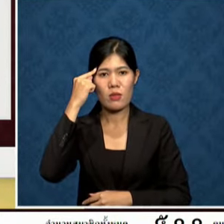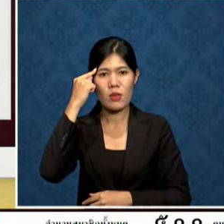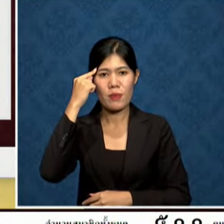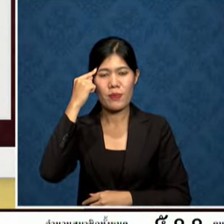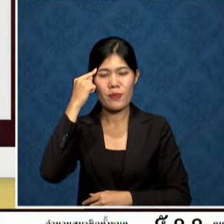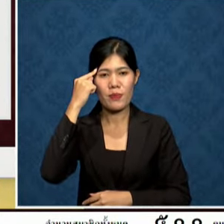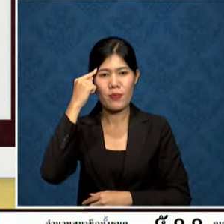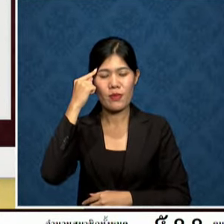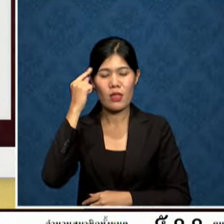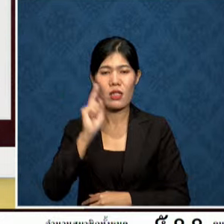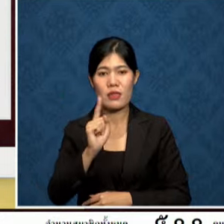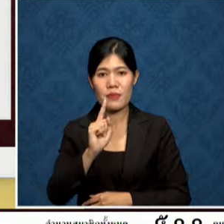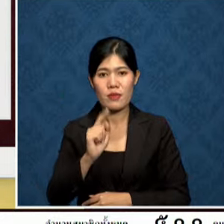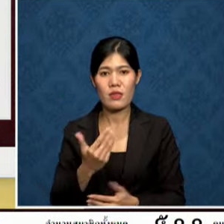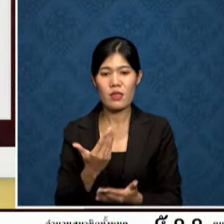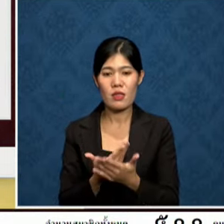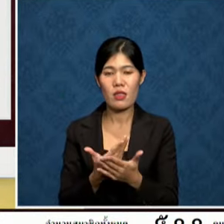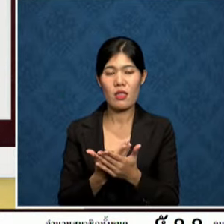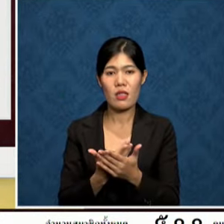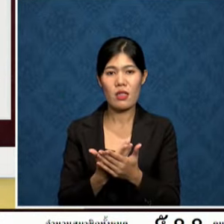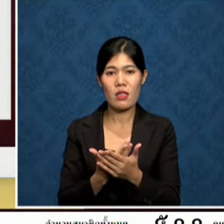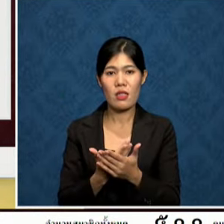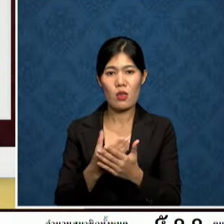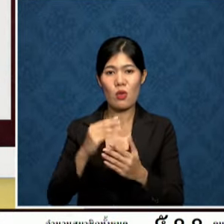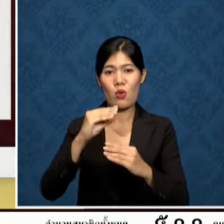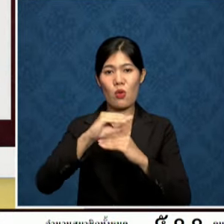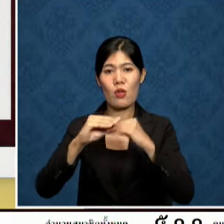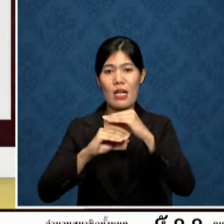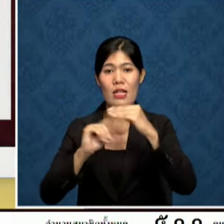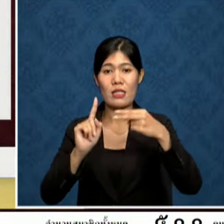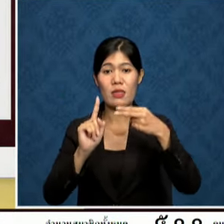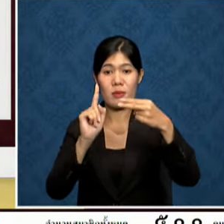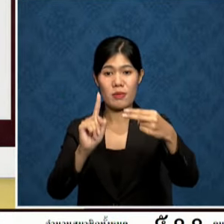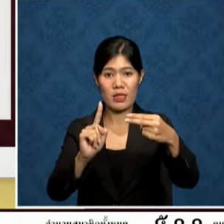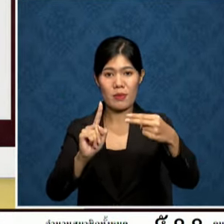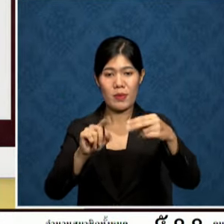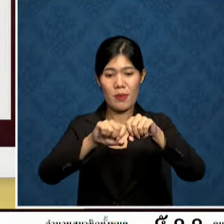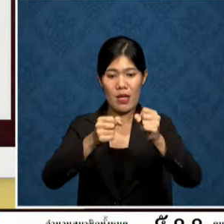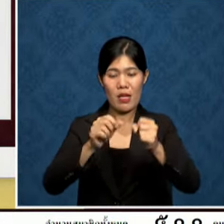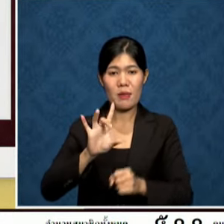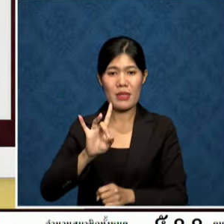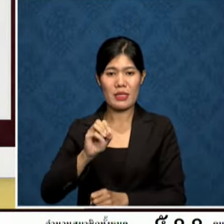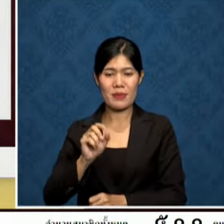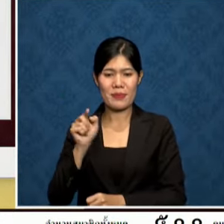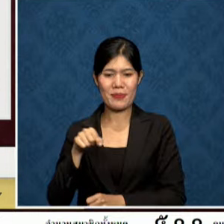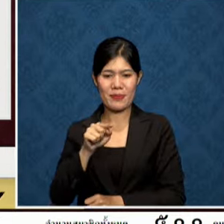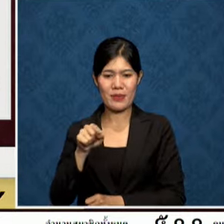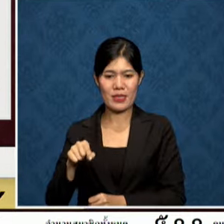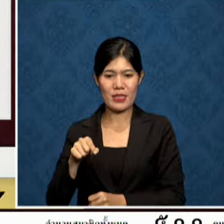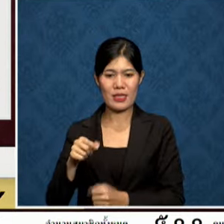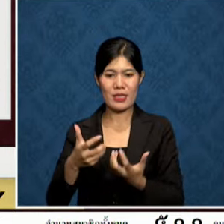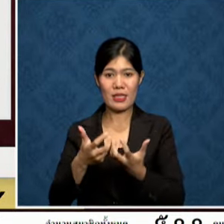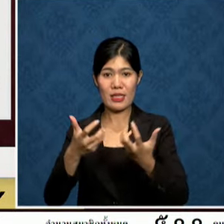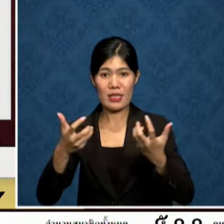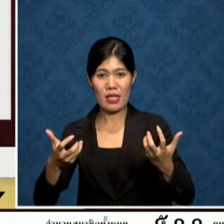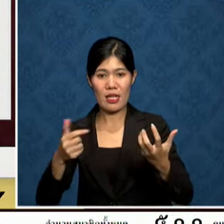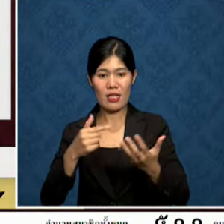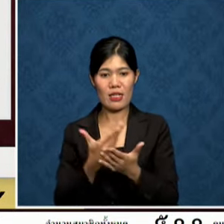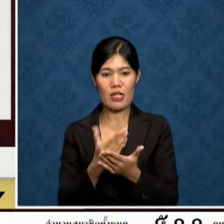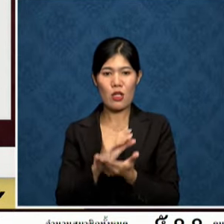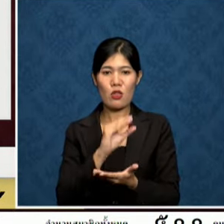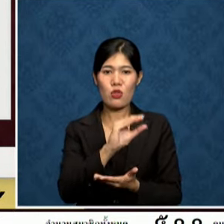เป็น 80%ของโครงการ Digital walletออกไปค่ะความจริงก็ปรากฏค่ะเพราะว่ารายจ่ายลงทุนของเราคิดเป็นแค่